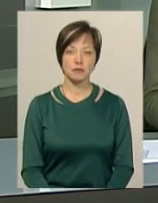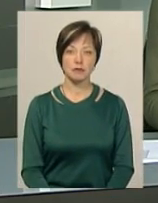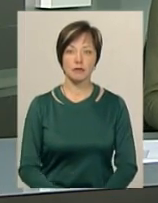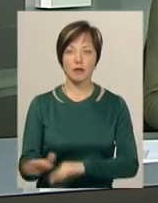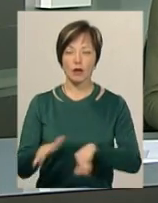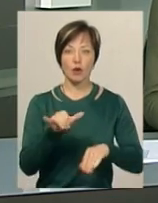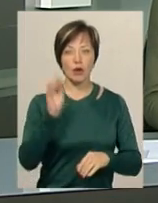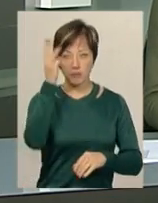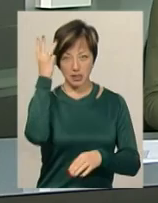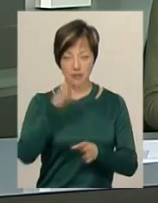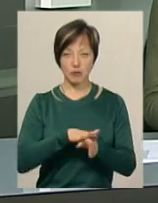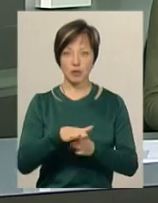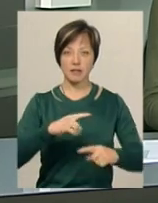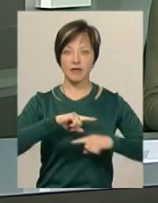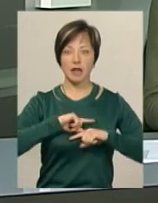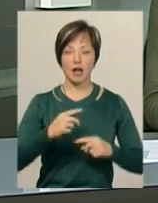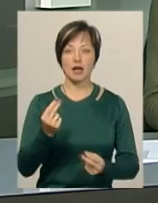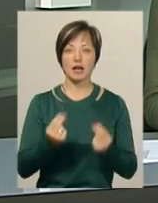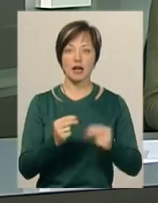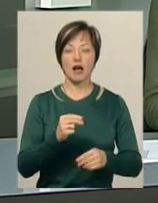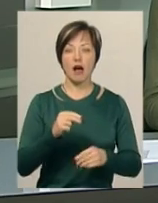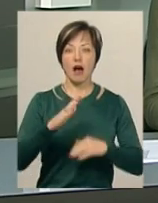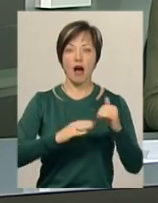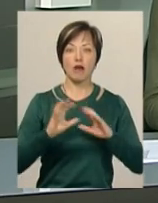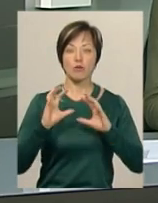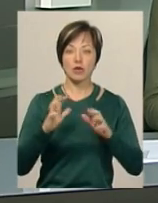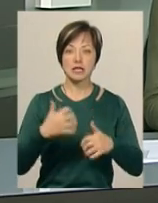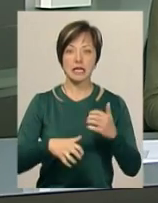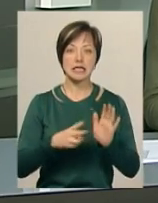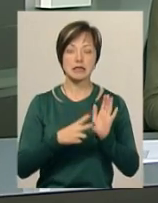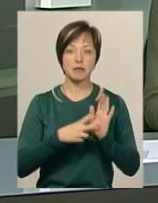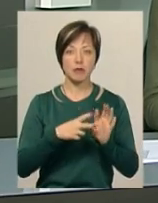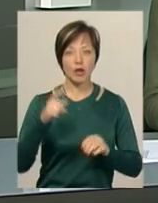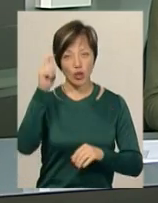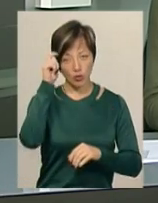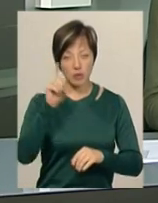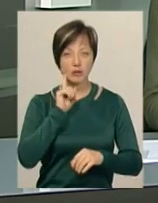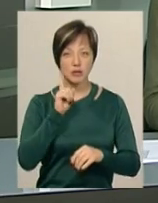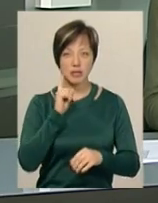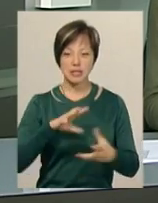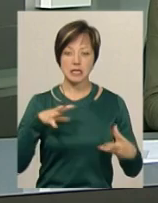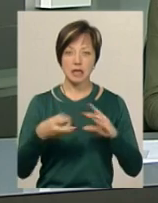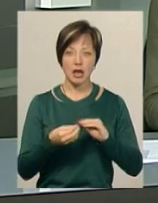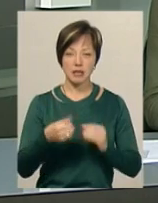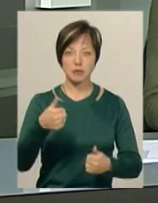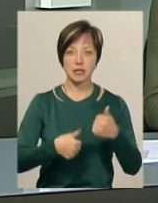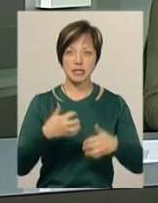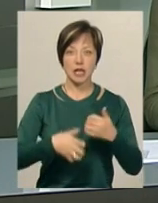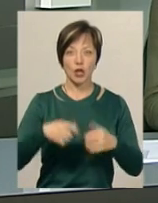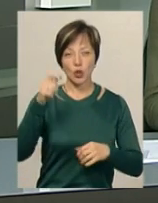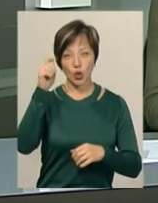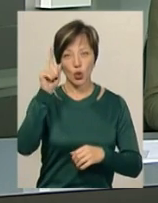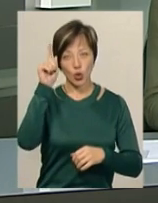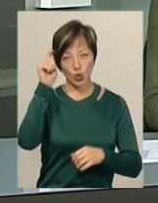У Хмельницькому відбулися фінальні ігри з гандболу серед 7 юнацьких команд в залі міської спартакіади серед юнаків